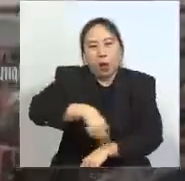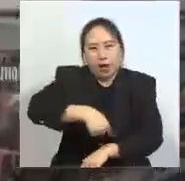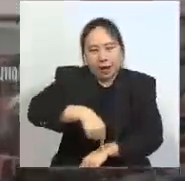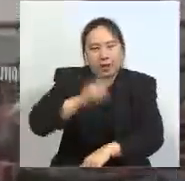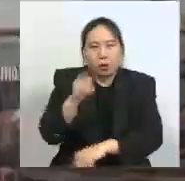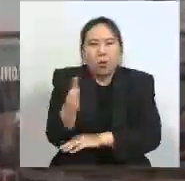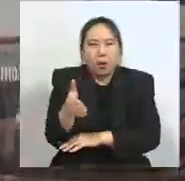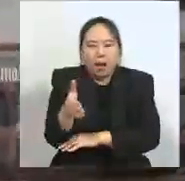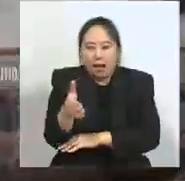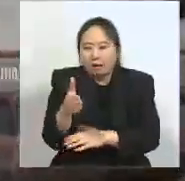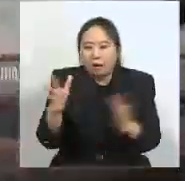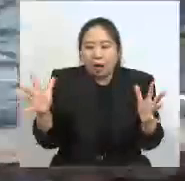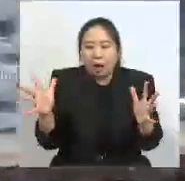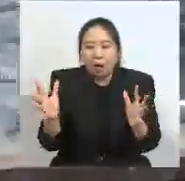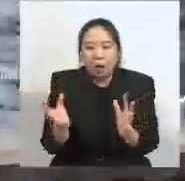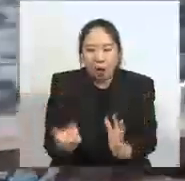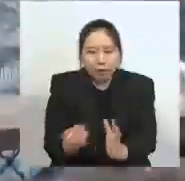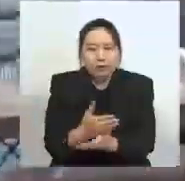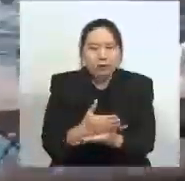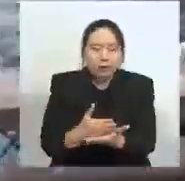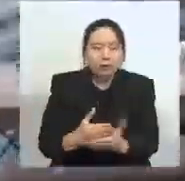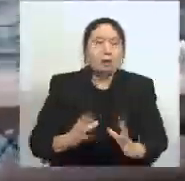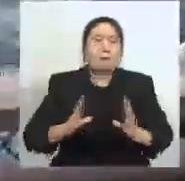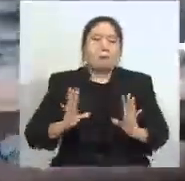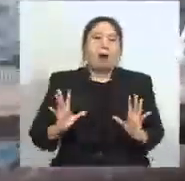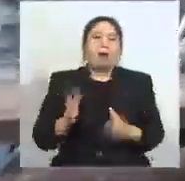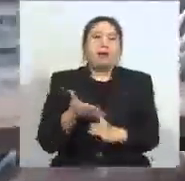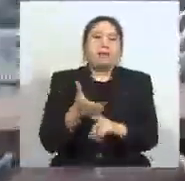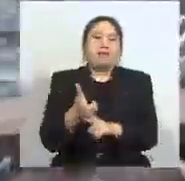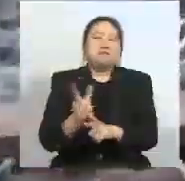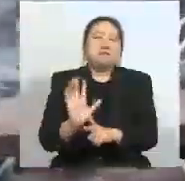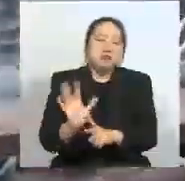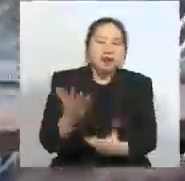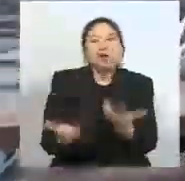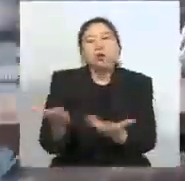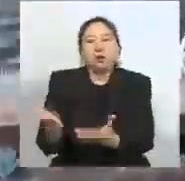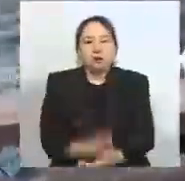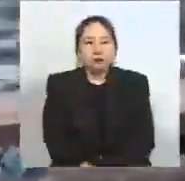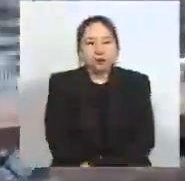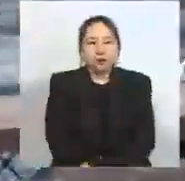ดการเลี้ยงปลาลงครึ่งหนึ่งด้วยหรือไม่ก็พักการเลี้ยงปลาในกระชังช่วงนี้ไปก่อนค่ะ